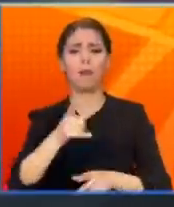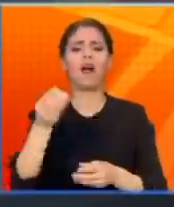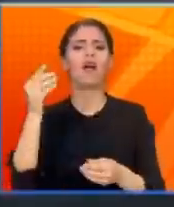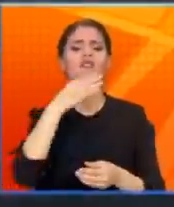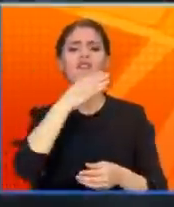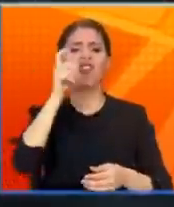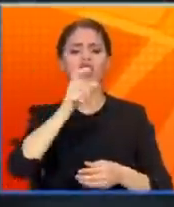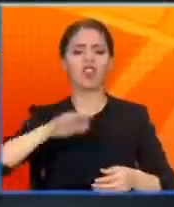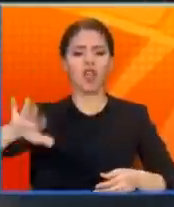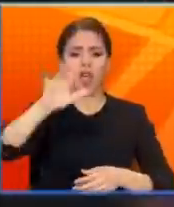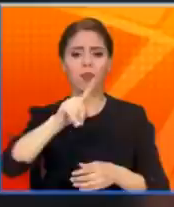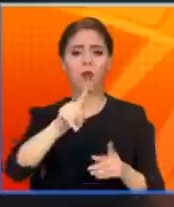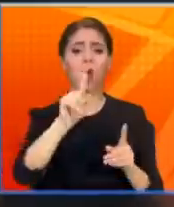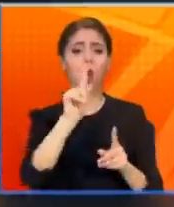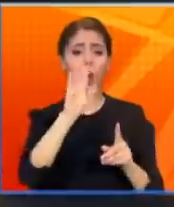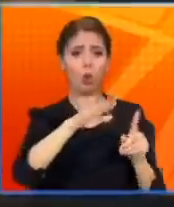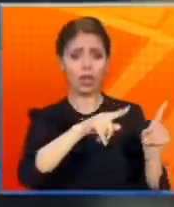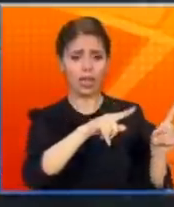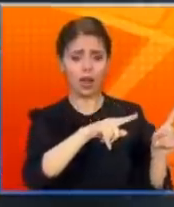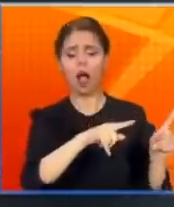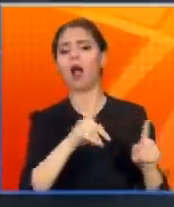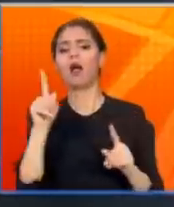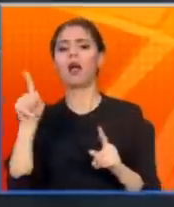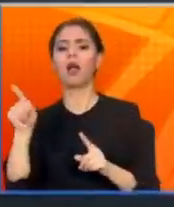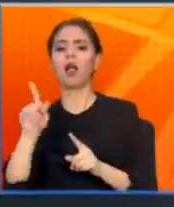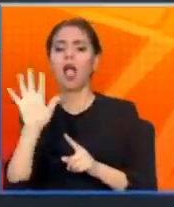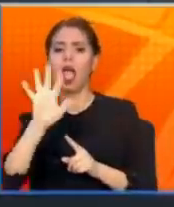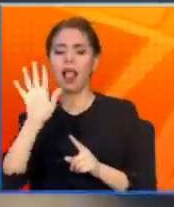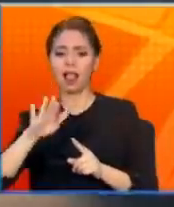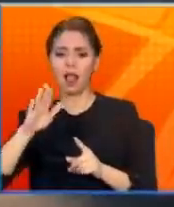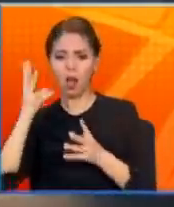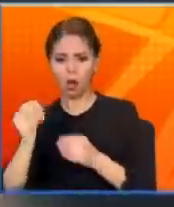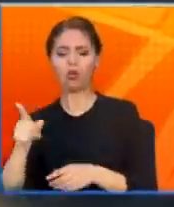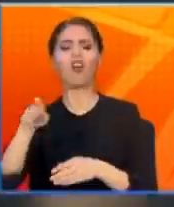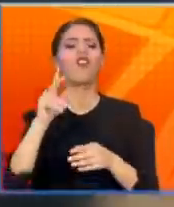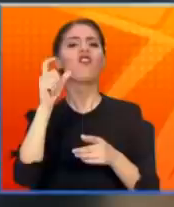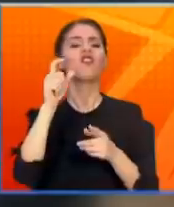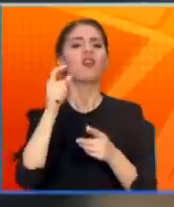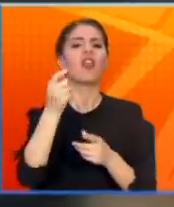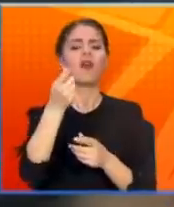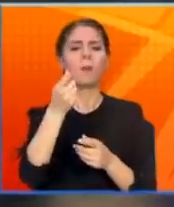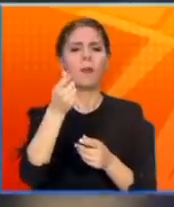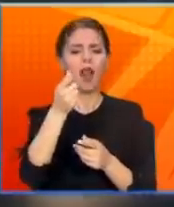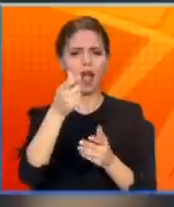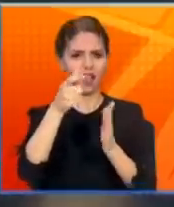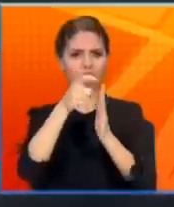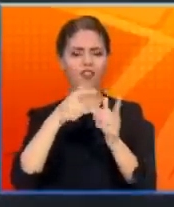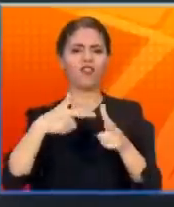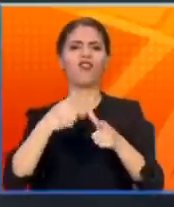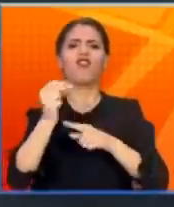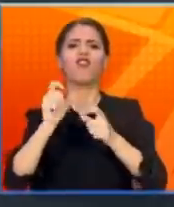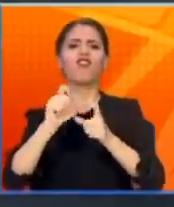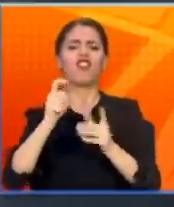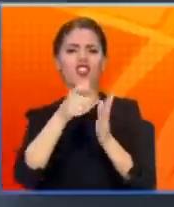şayet 10 liraya alacağı kolonyayı 50 liraya almışsa 40 lira burada fazla para ödemiş. Fişini saklayacak. 5 liralık maske 150